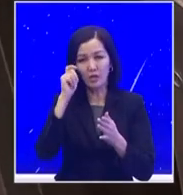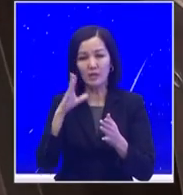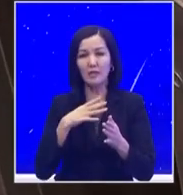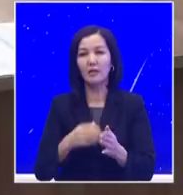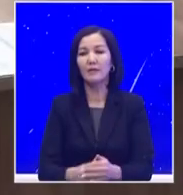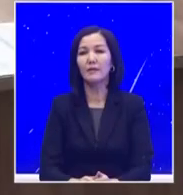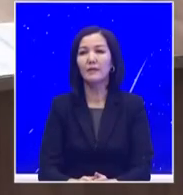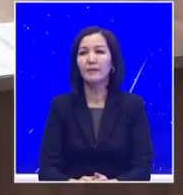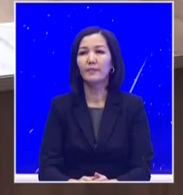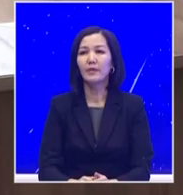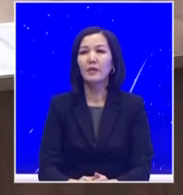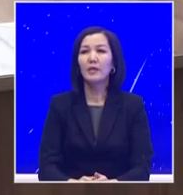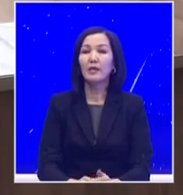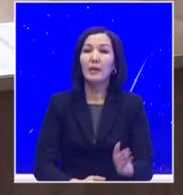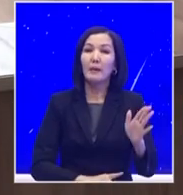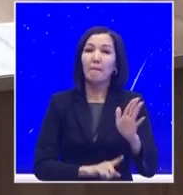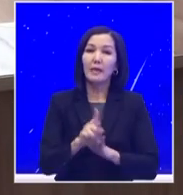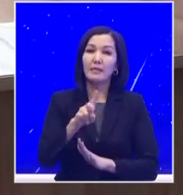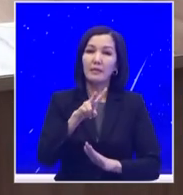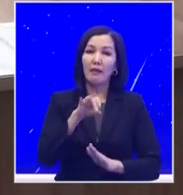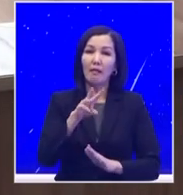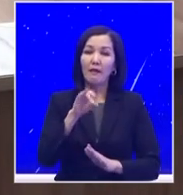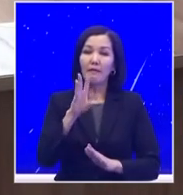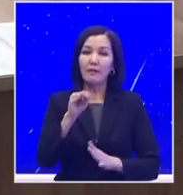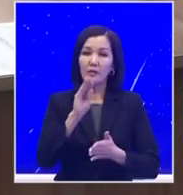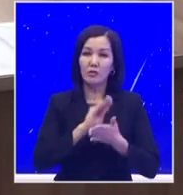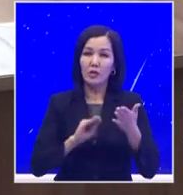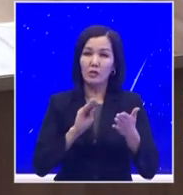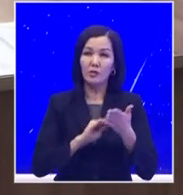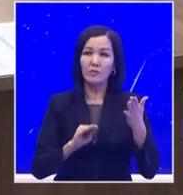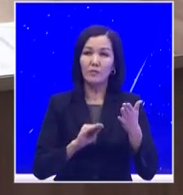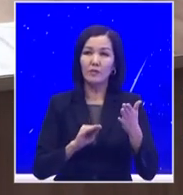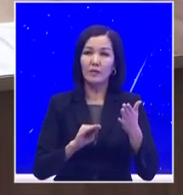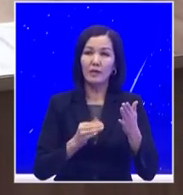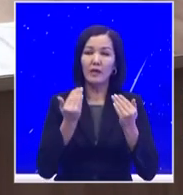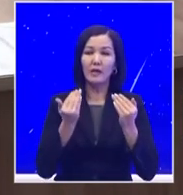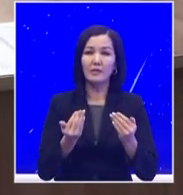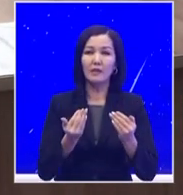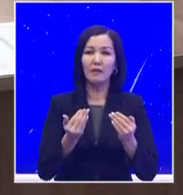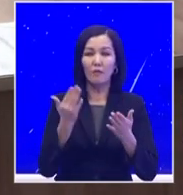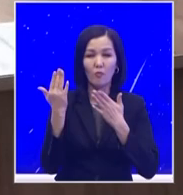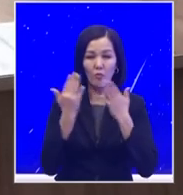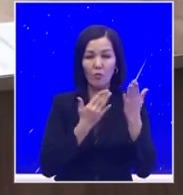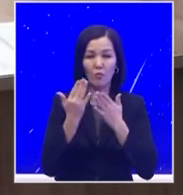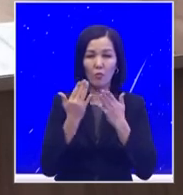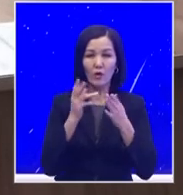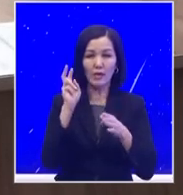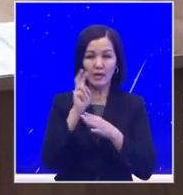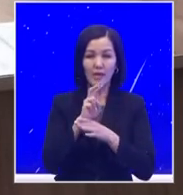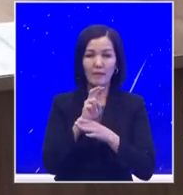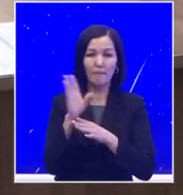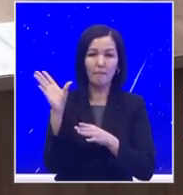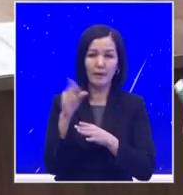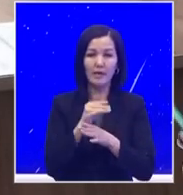Бұл жерде көбінде басында мен латын әліпбиін көбінде ажырата алмайтын. Қазір осы оқуға келгелі бері